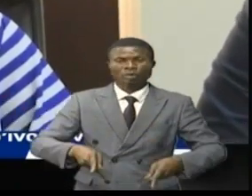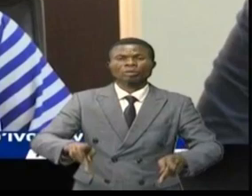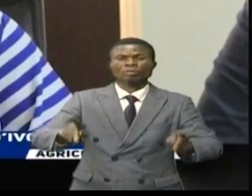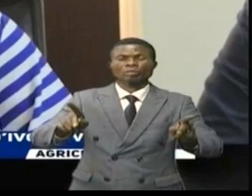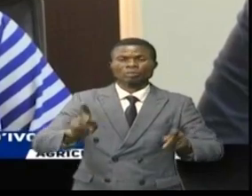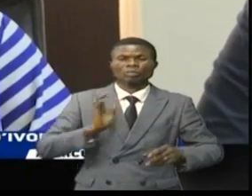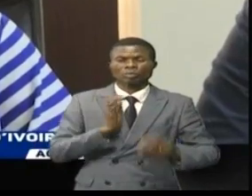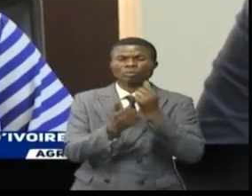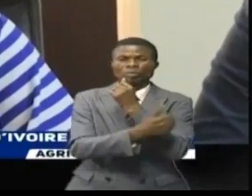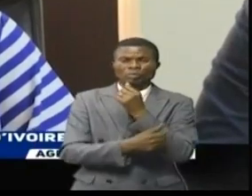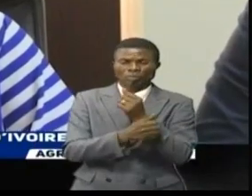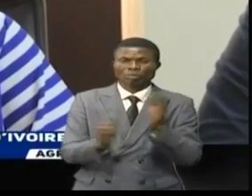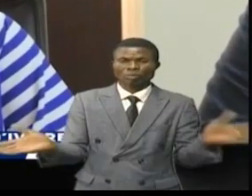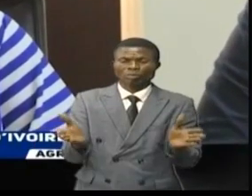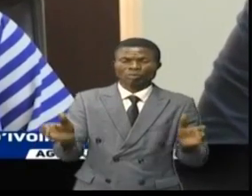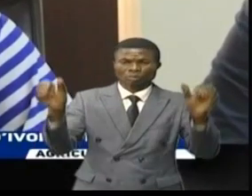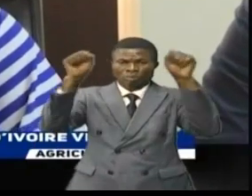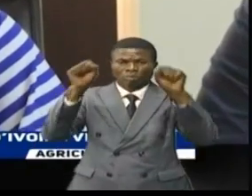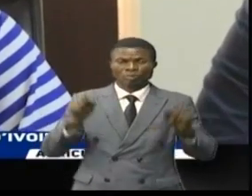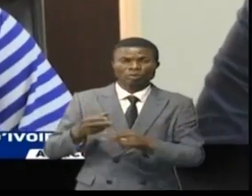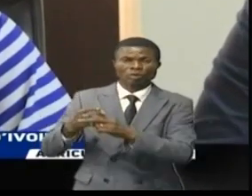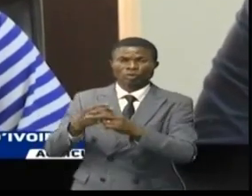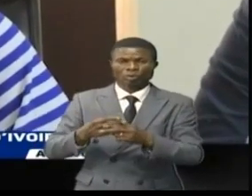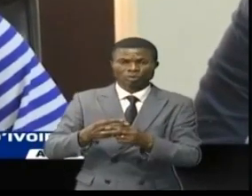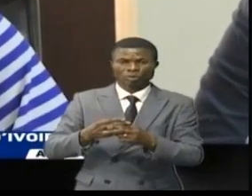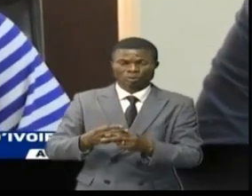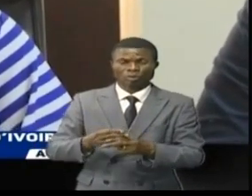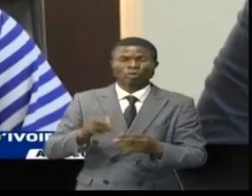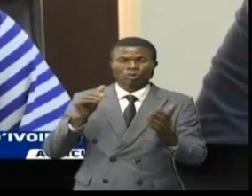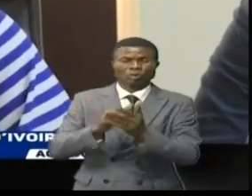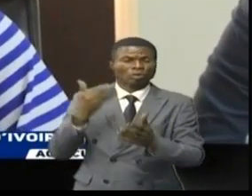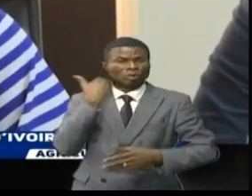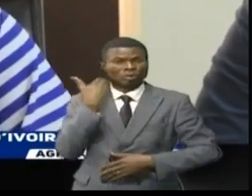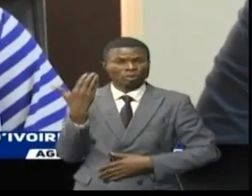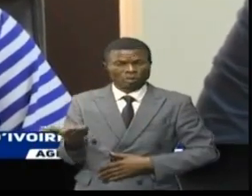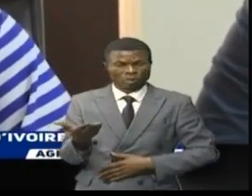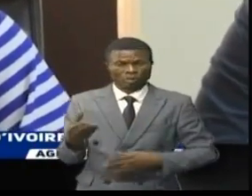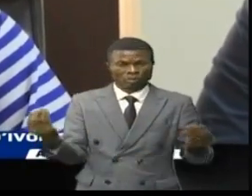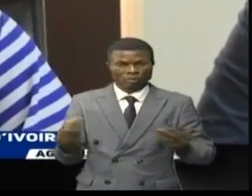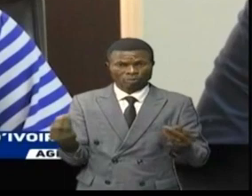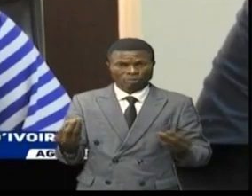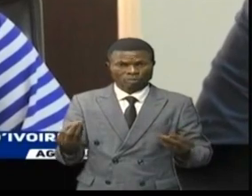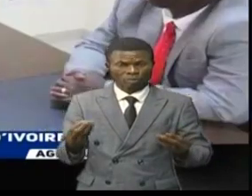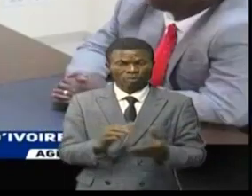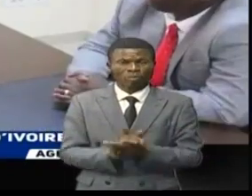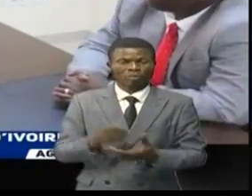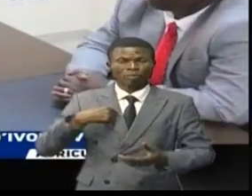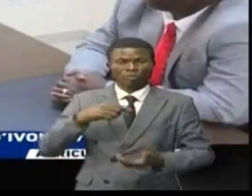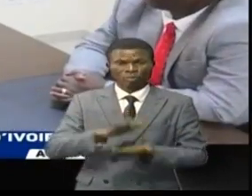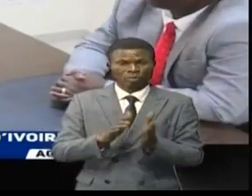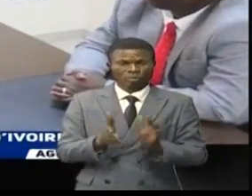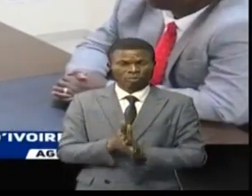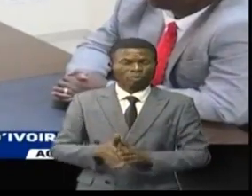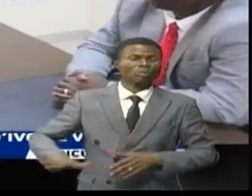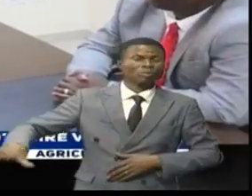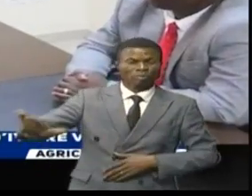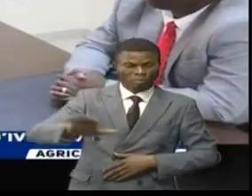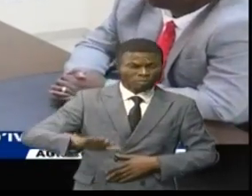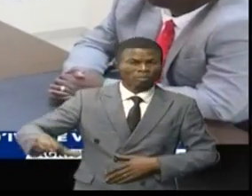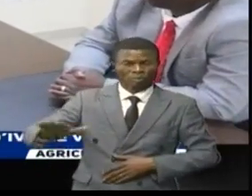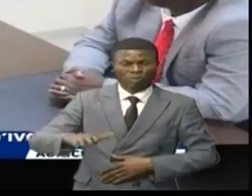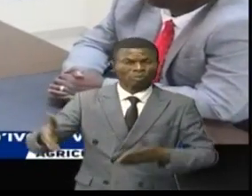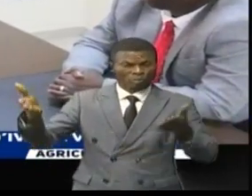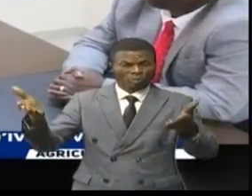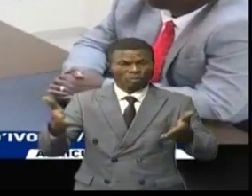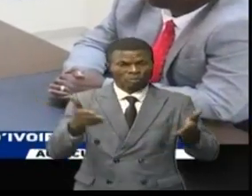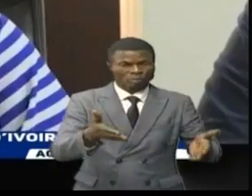pays de renforcer le système de surveillance épidémiologique pour que, qu'on soit dans n'importe quelle province de la